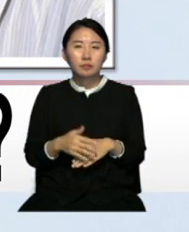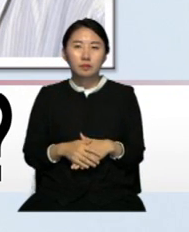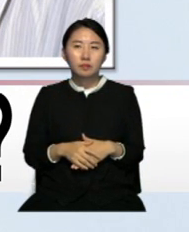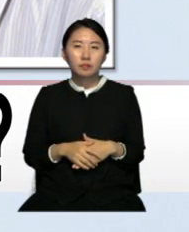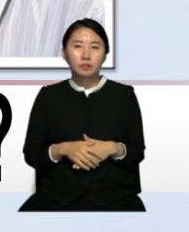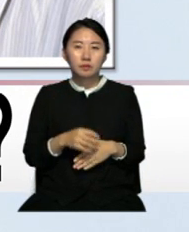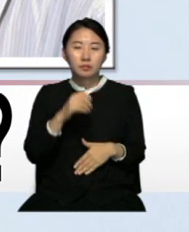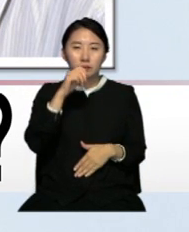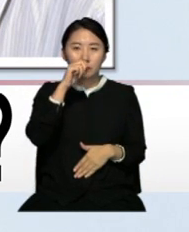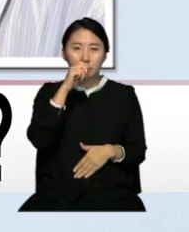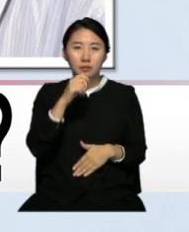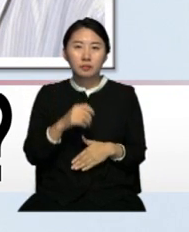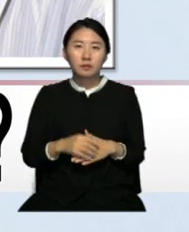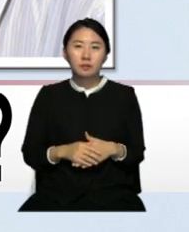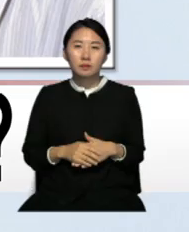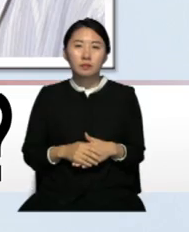보시나요?